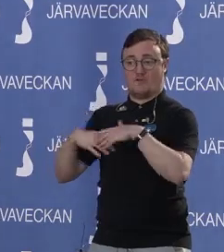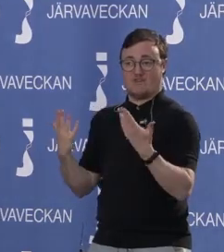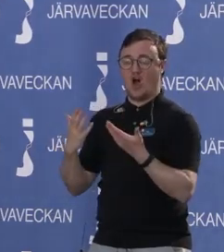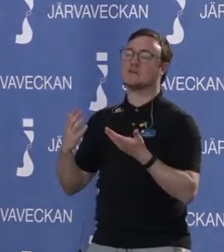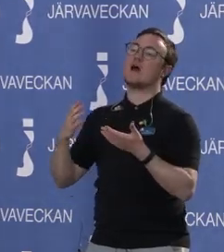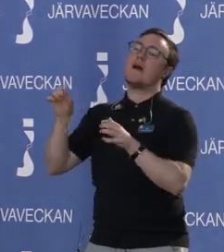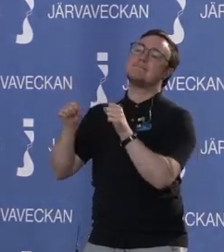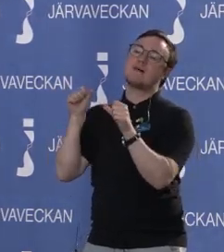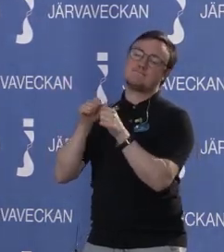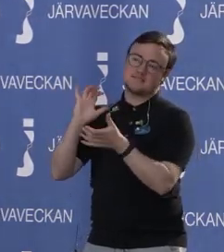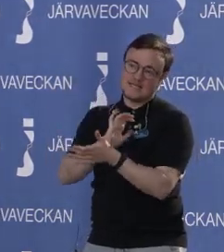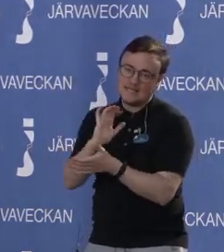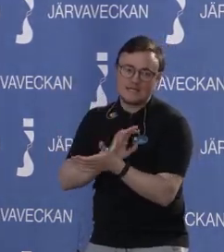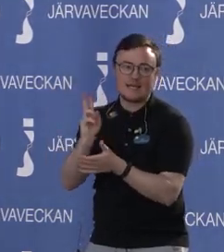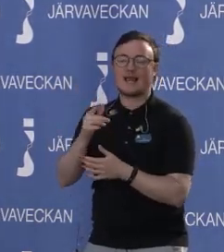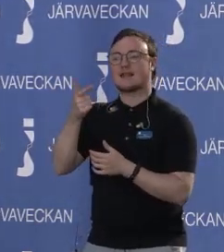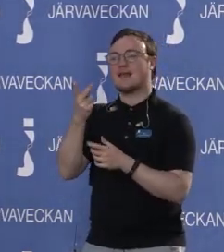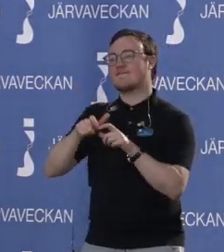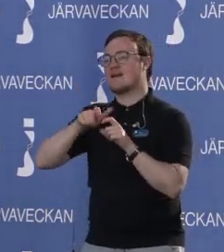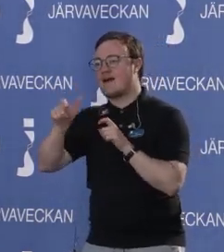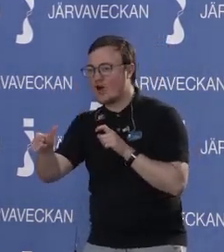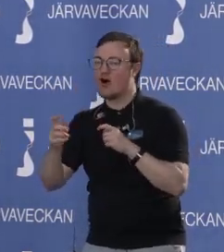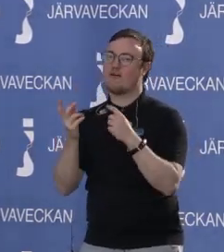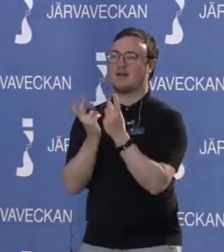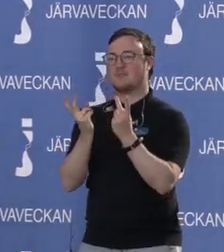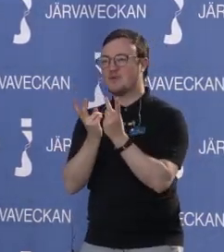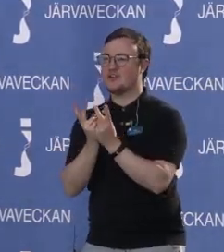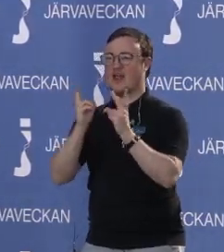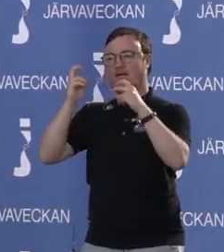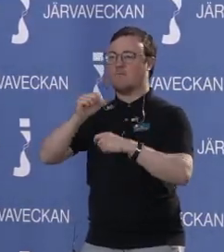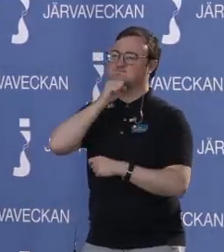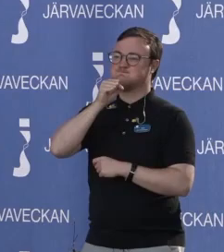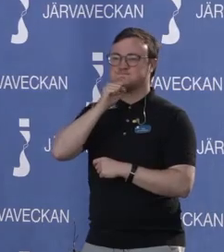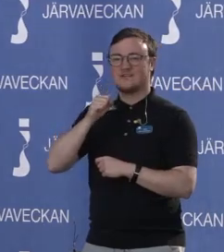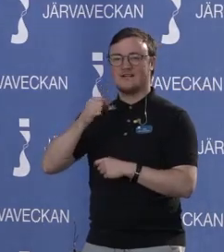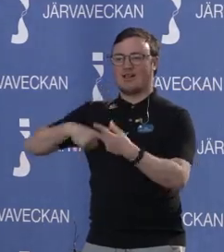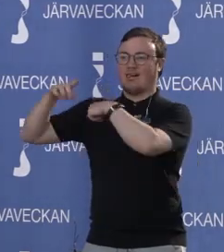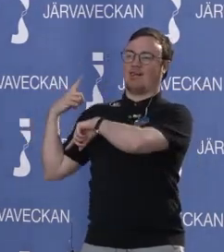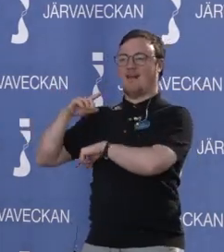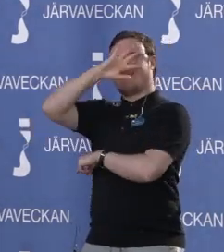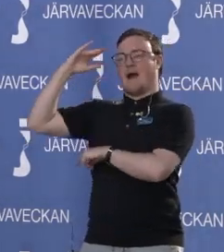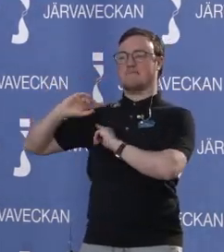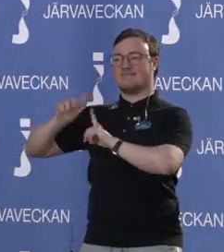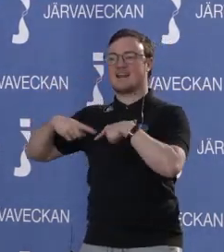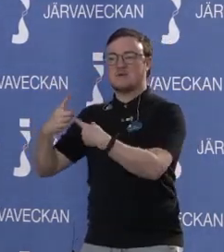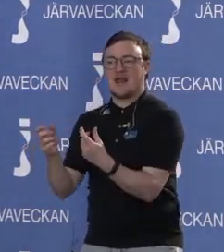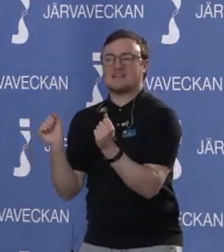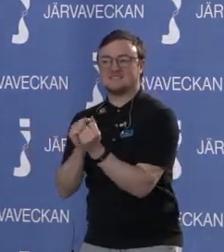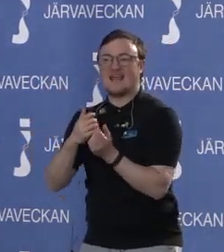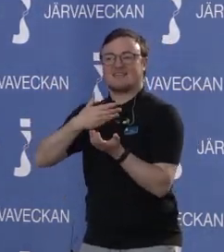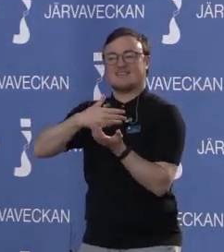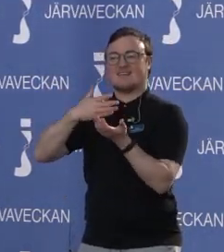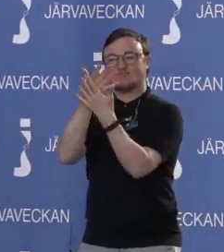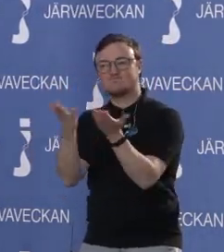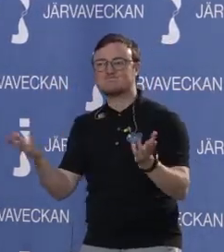tv-kanaler som från ett väldigt liksom gammaldags sätt att presentera nyheter, så har man skruvat